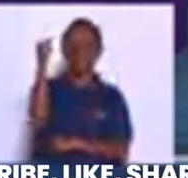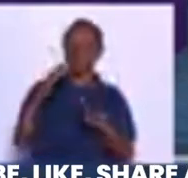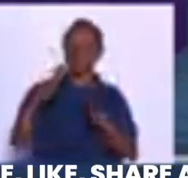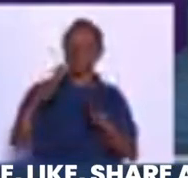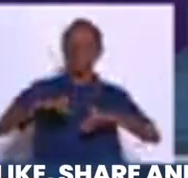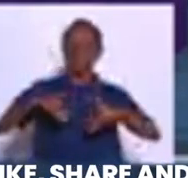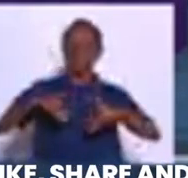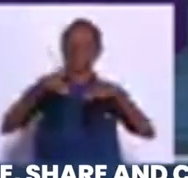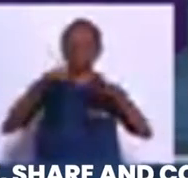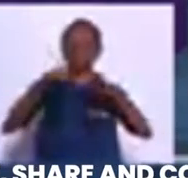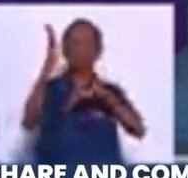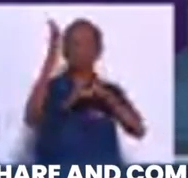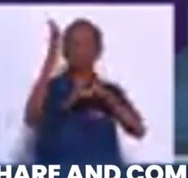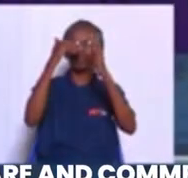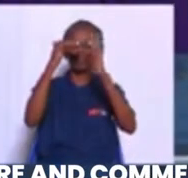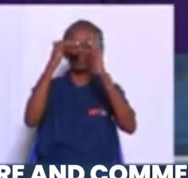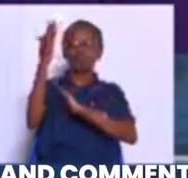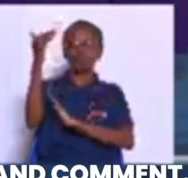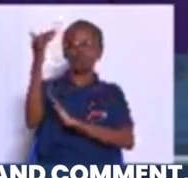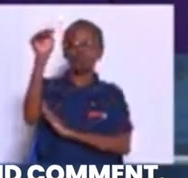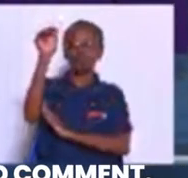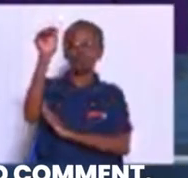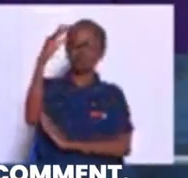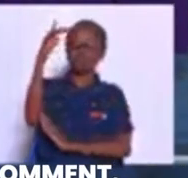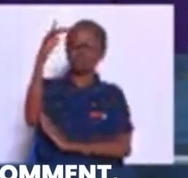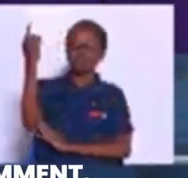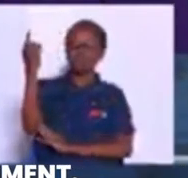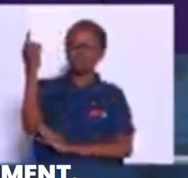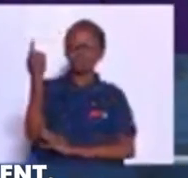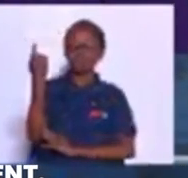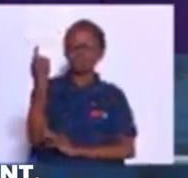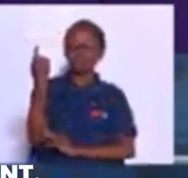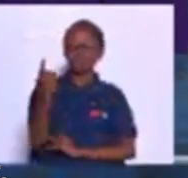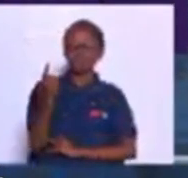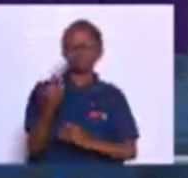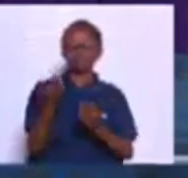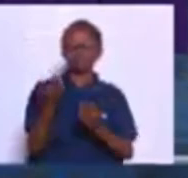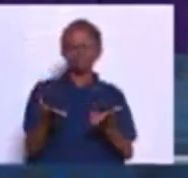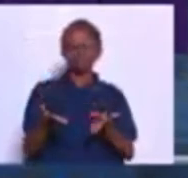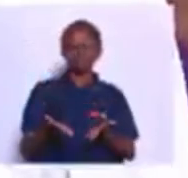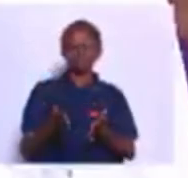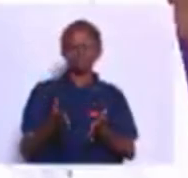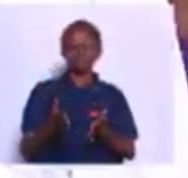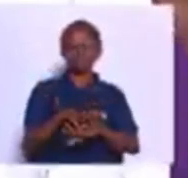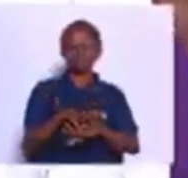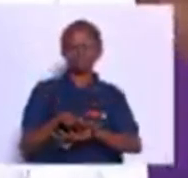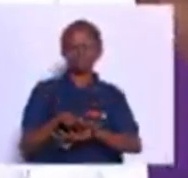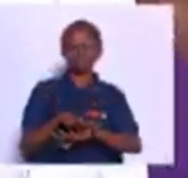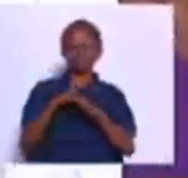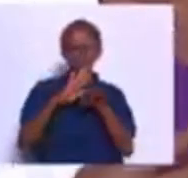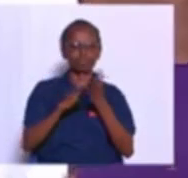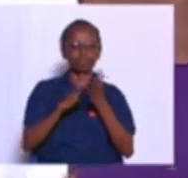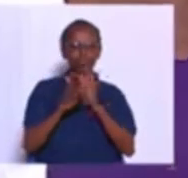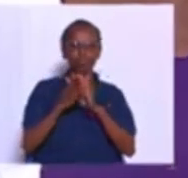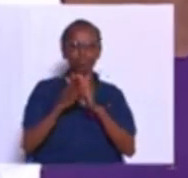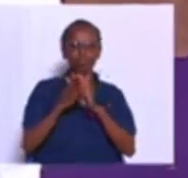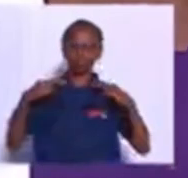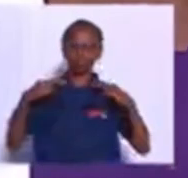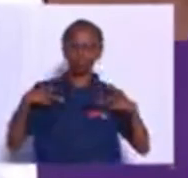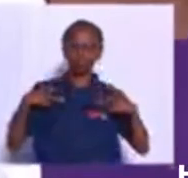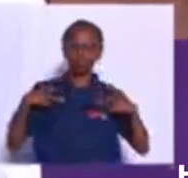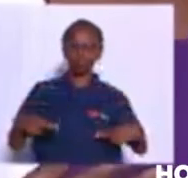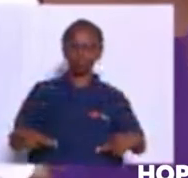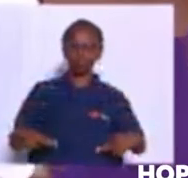Aliacha enzi yake mbinguni, ameshuka kwetu hapa chini. Kwa mfano wa